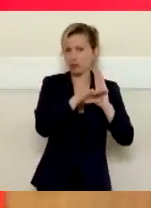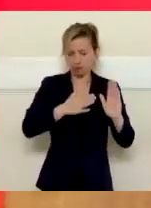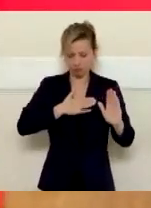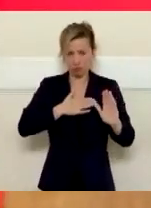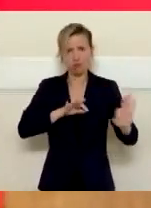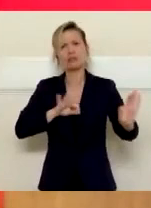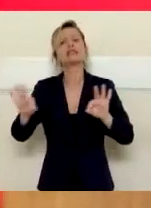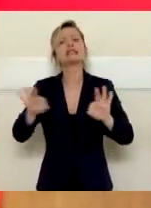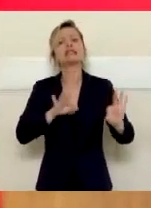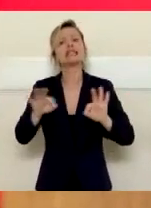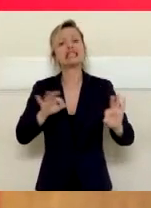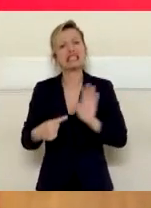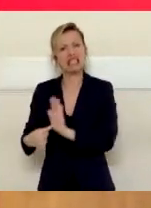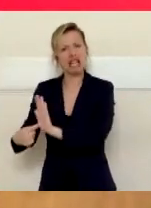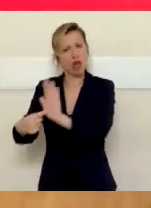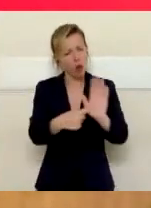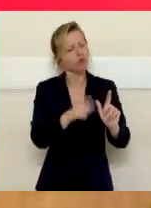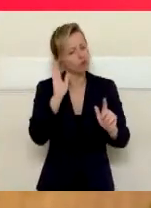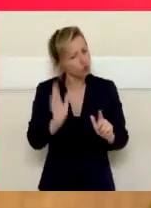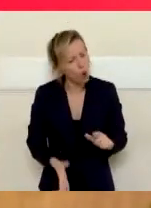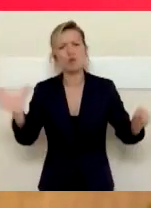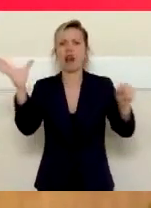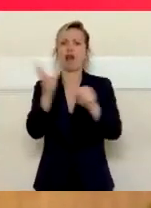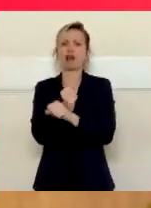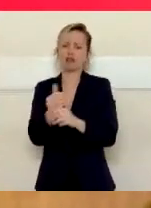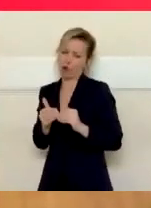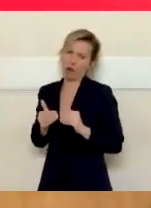και στον ελληνικό λαό που θέλουμε να είναι ρεαλιστικό. Που θέλουμε